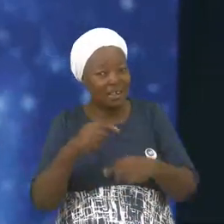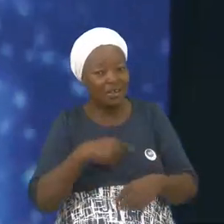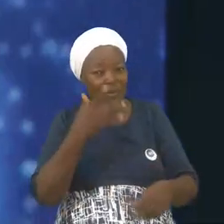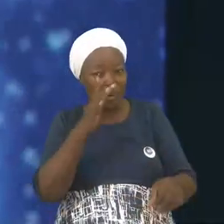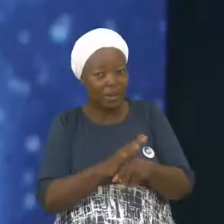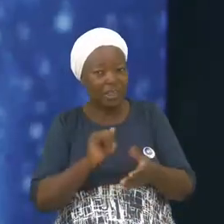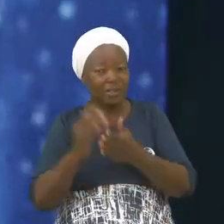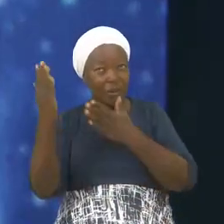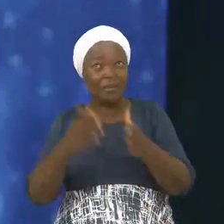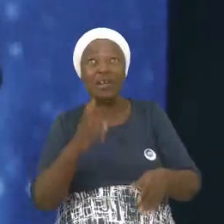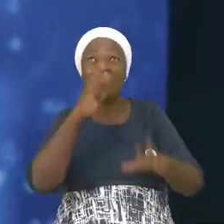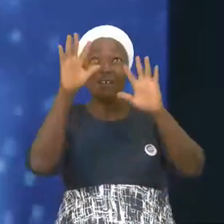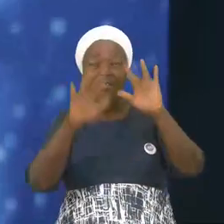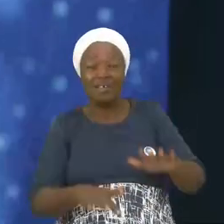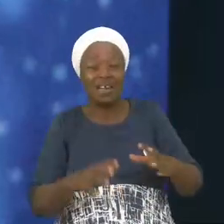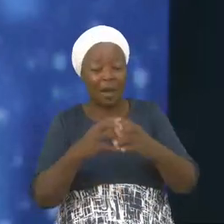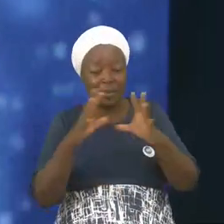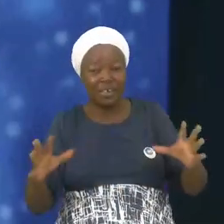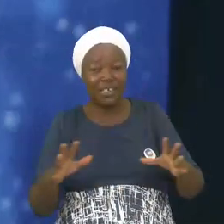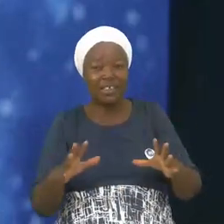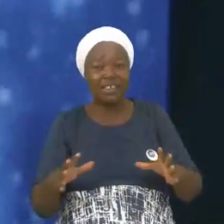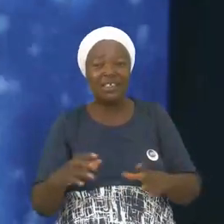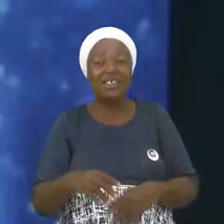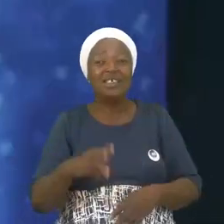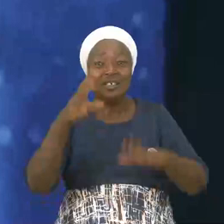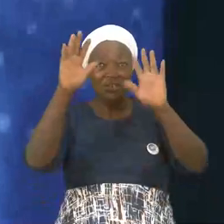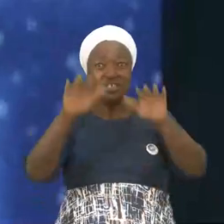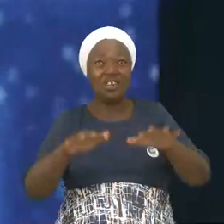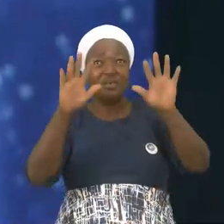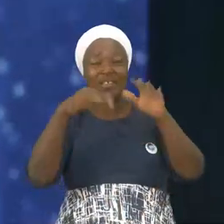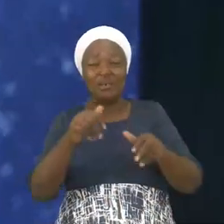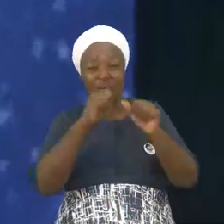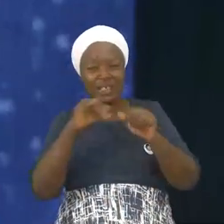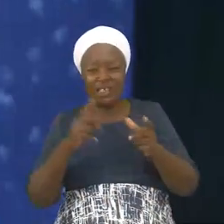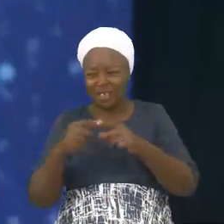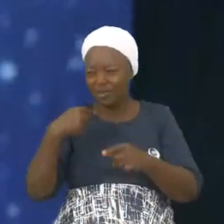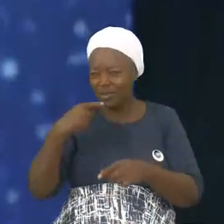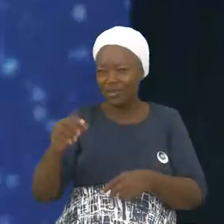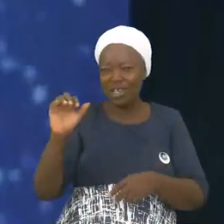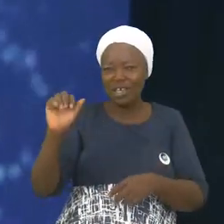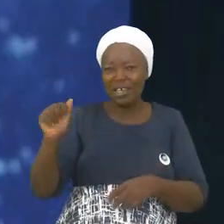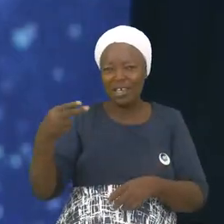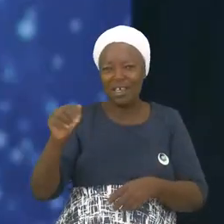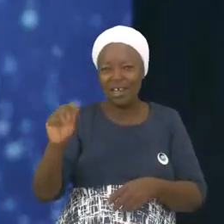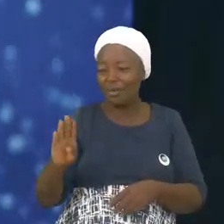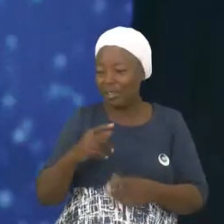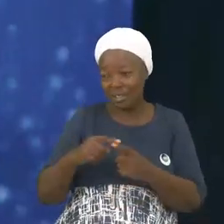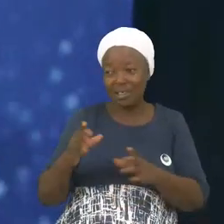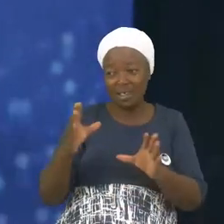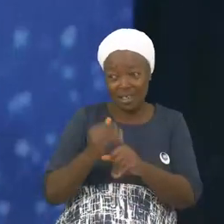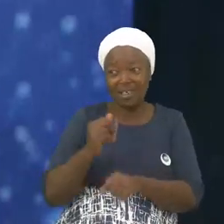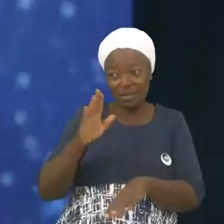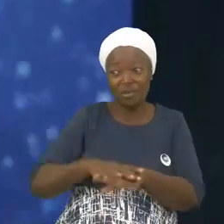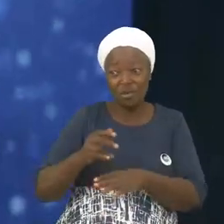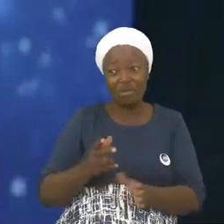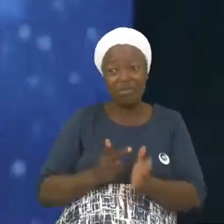Dieu a dit qu'il envoyait la pluie, l'abondance, l'avalanche, un verse de bénédiction.